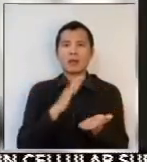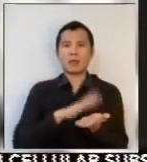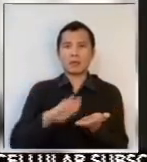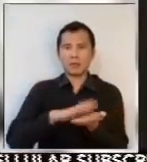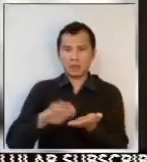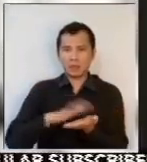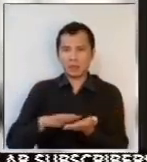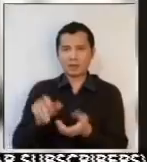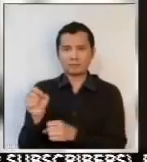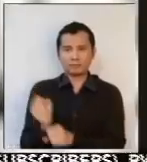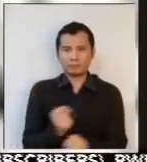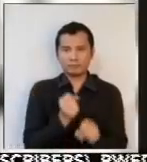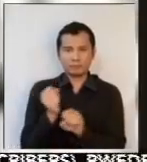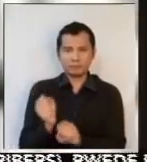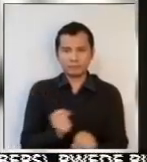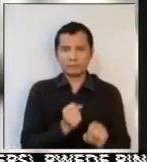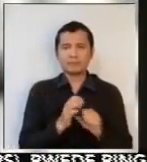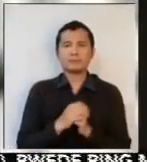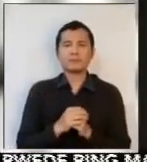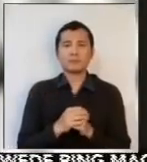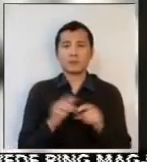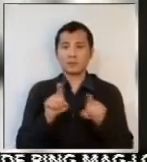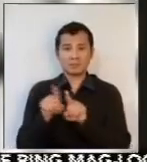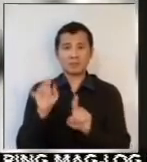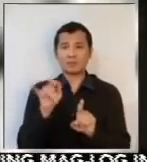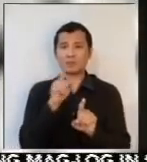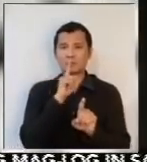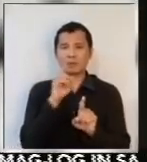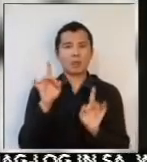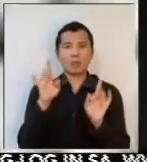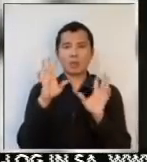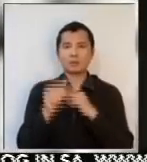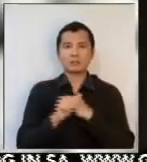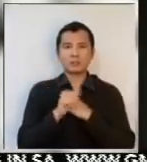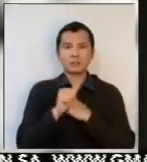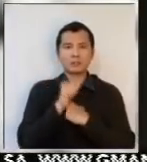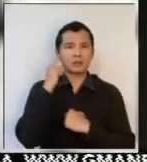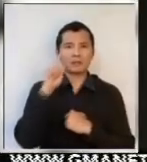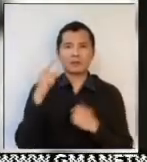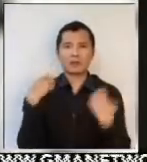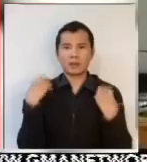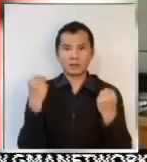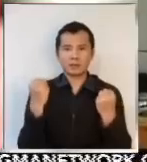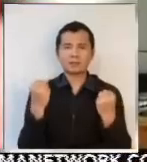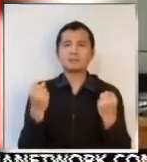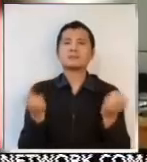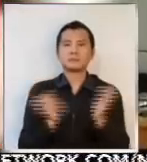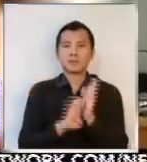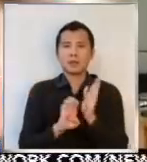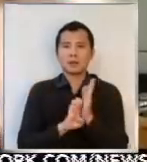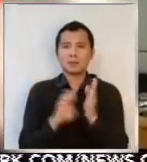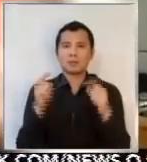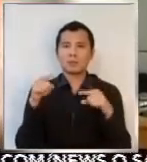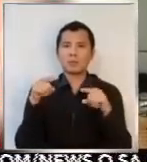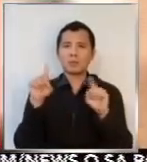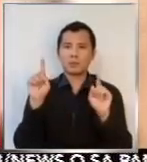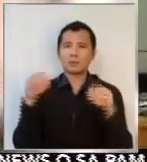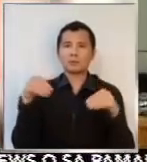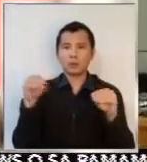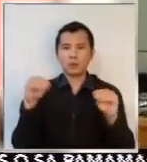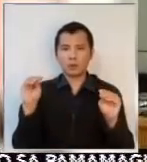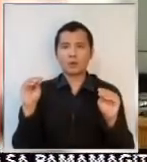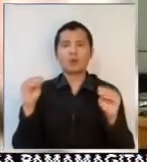posibleng banta nito sa kalusugan. Yung mga mamamalengke kasi open kami sa lahat eh. So every